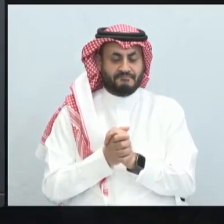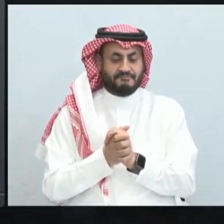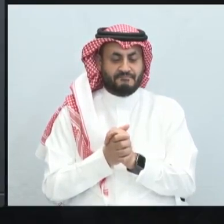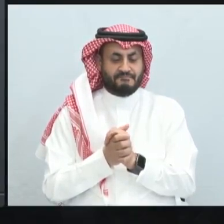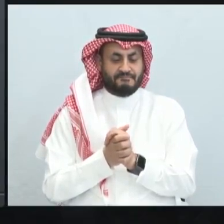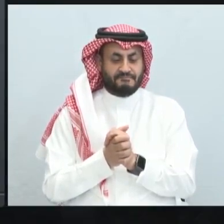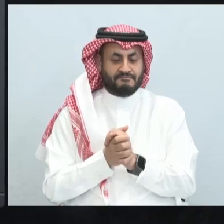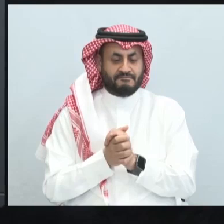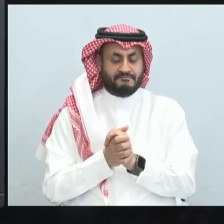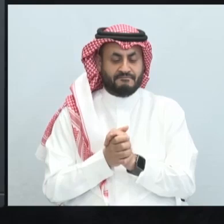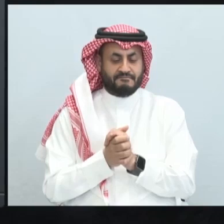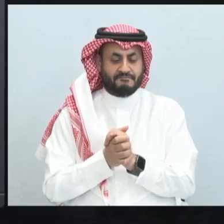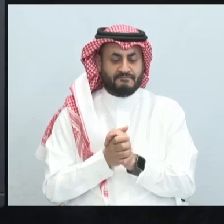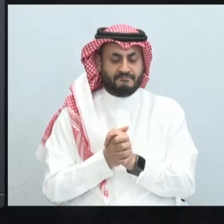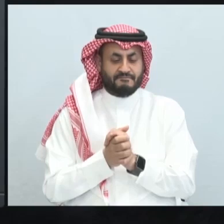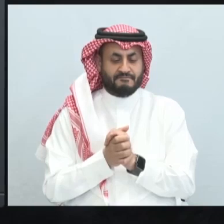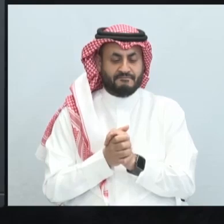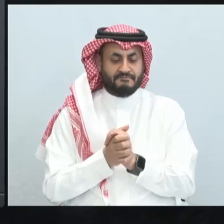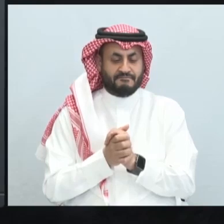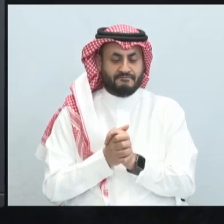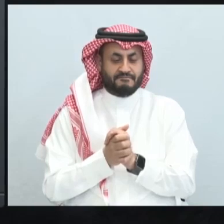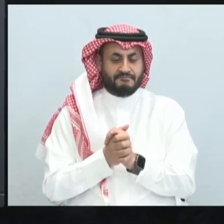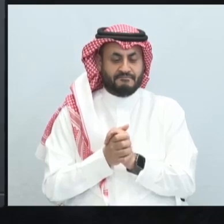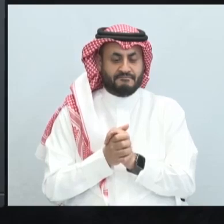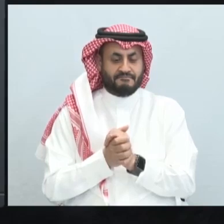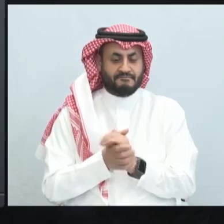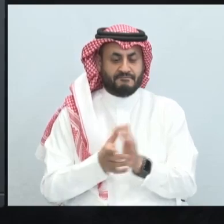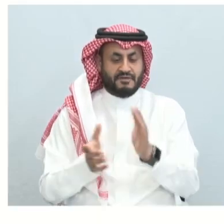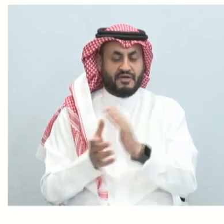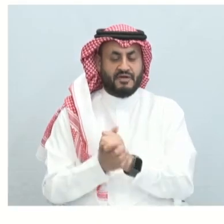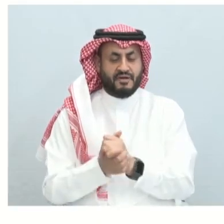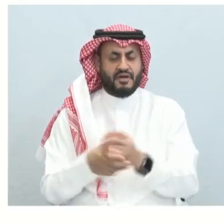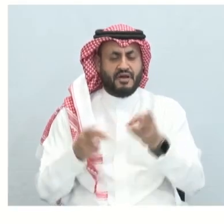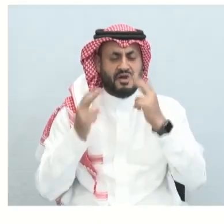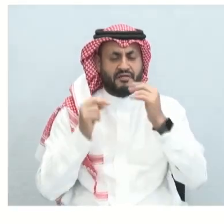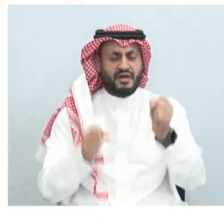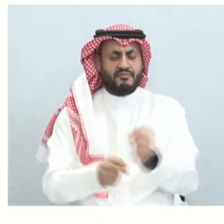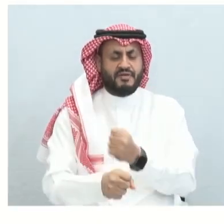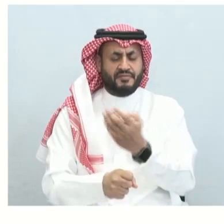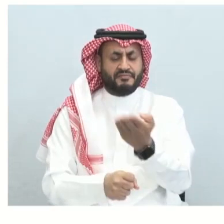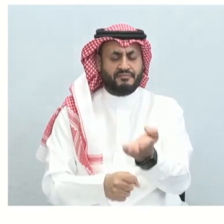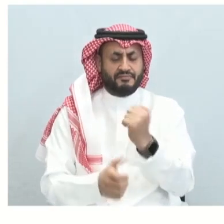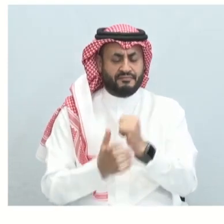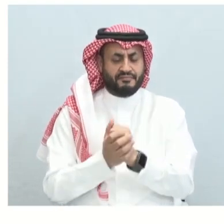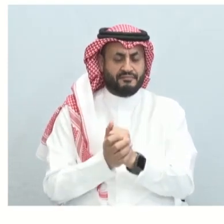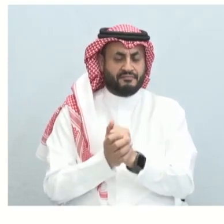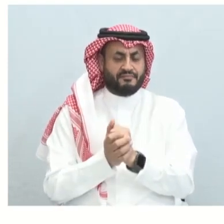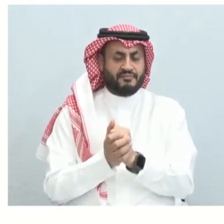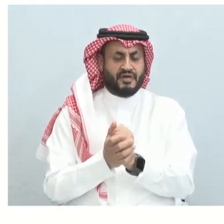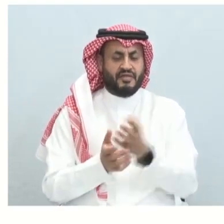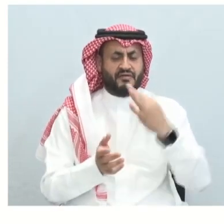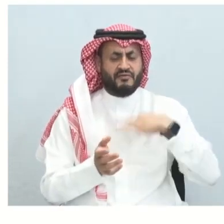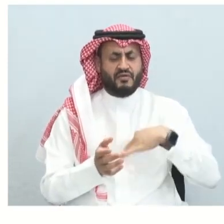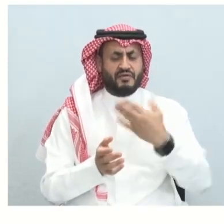النغير والنغير هو العصفور هنا في من الفوائد التي